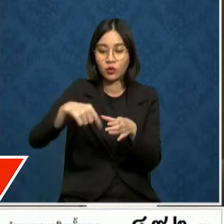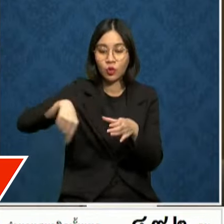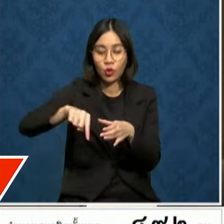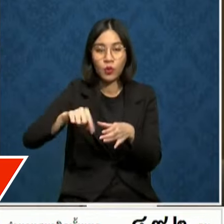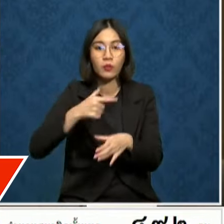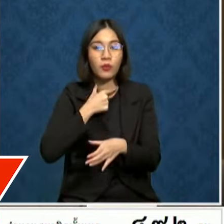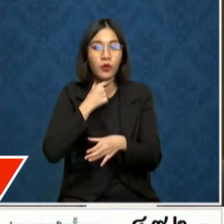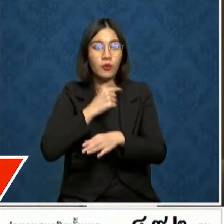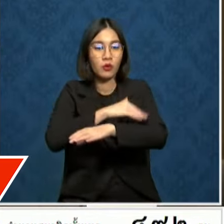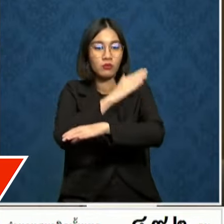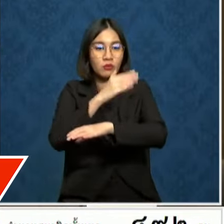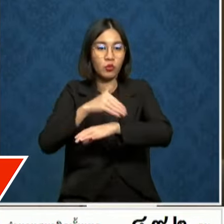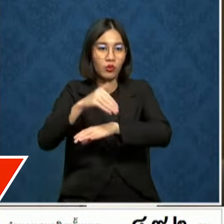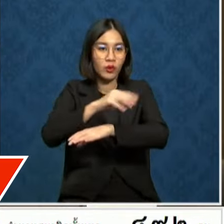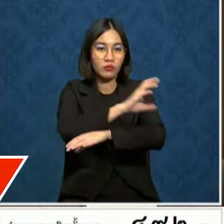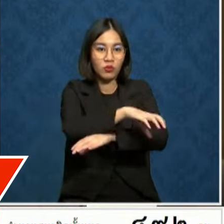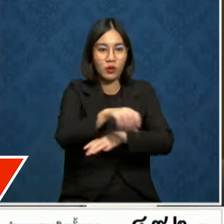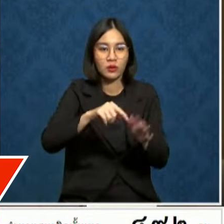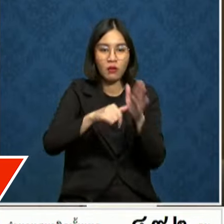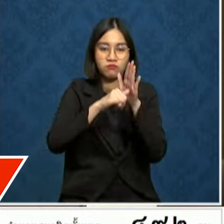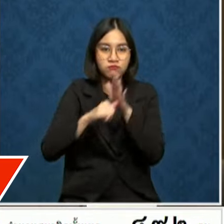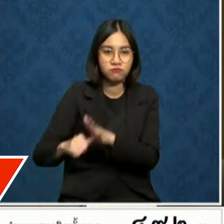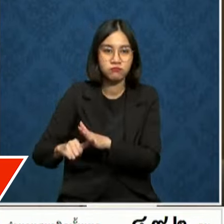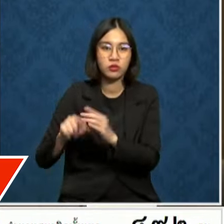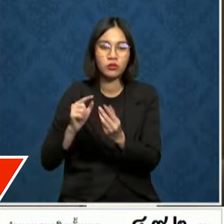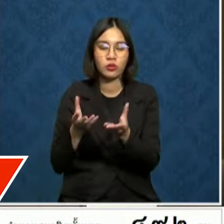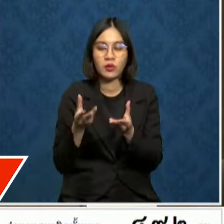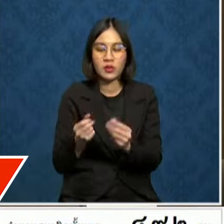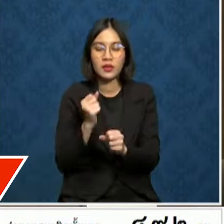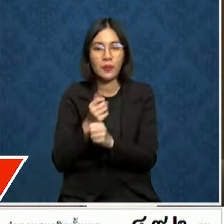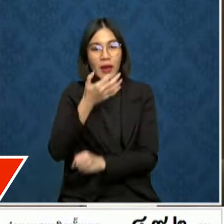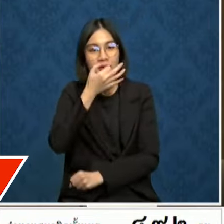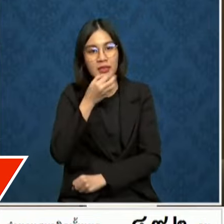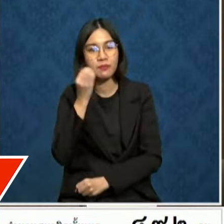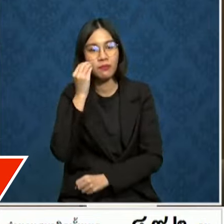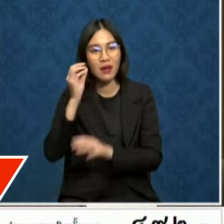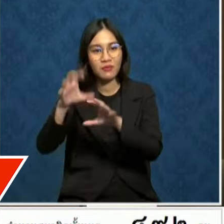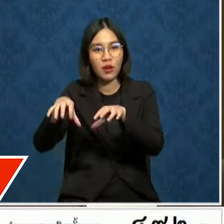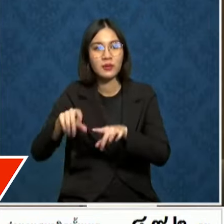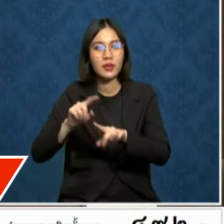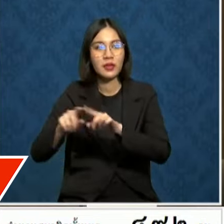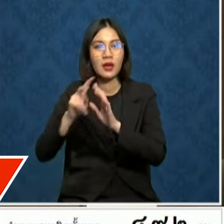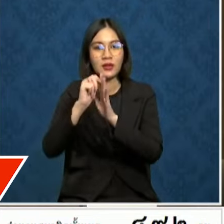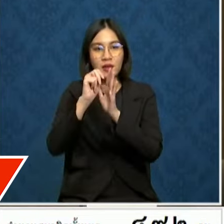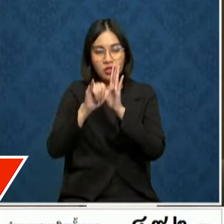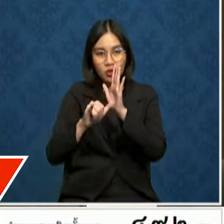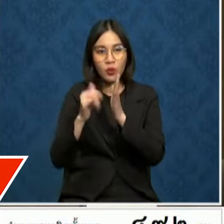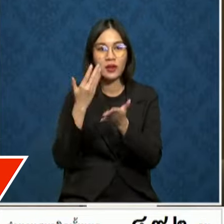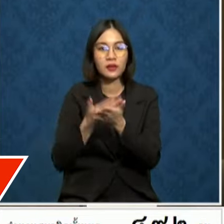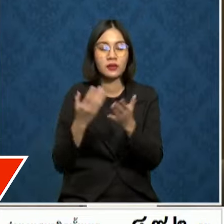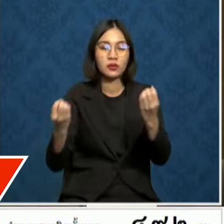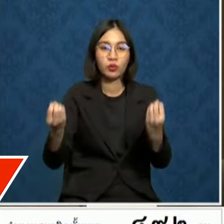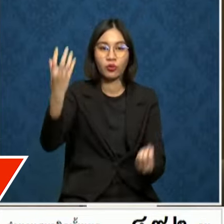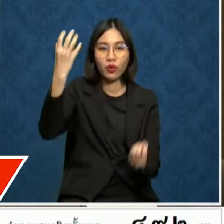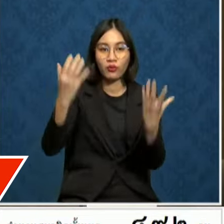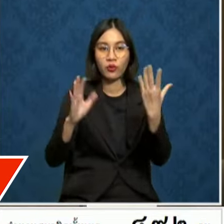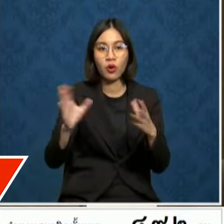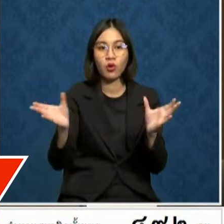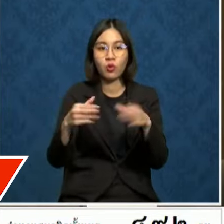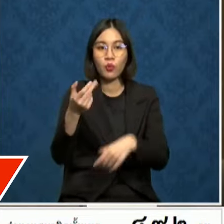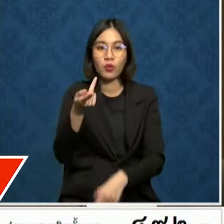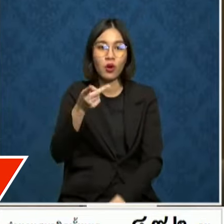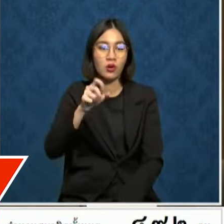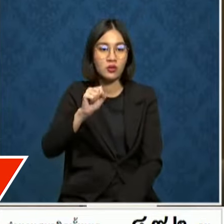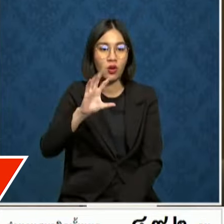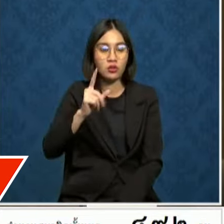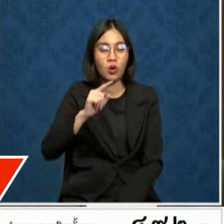หรือกลุ่มชาติพันธ์ถูกละมิดอย่างร้ายแรงในที่ดินทำกินและที่ดินอยู่อาศัยโดยนโยบายทวงคืนผืนป่าของคสช